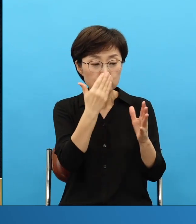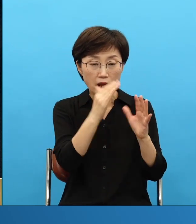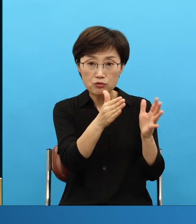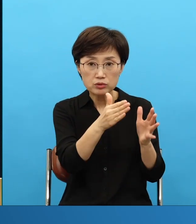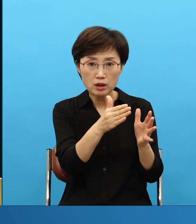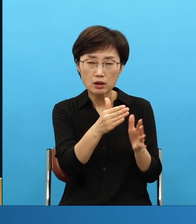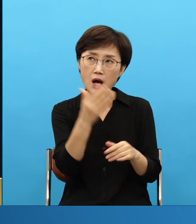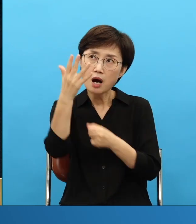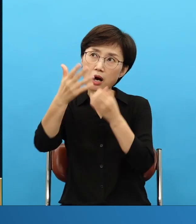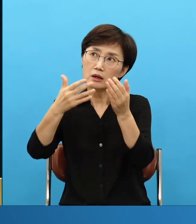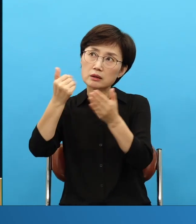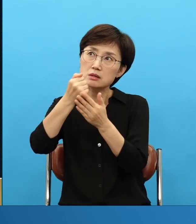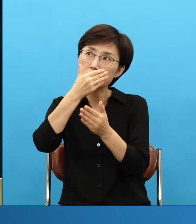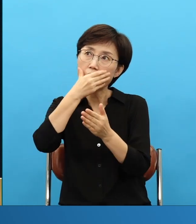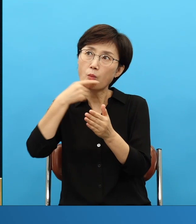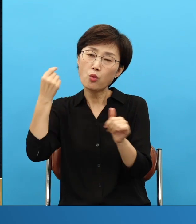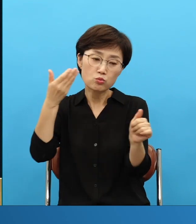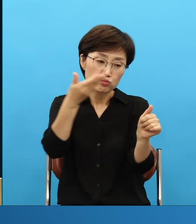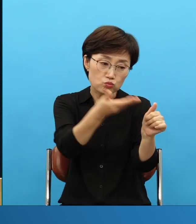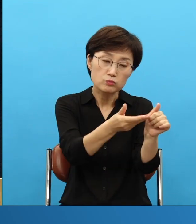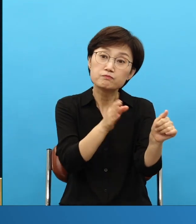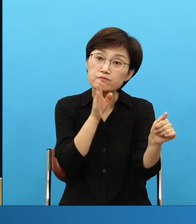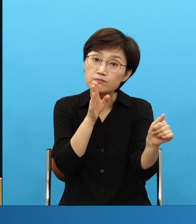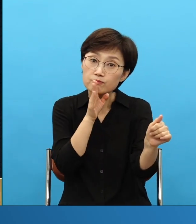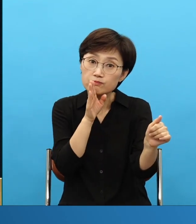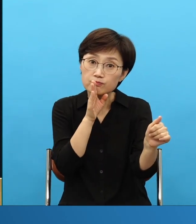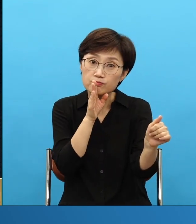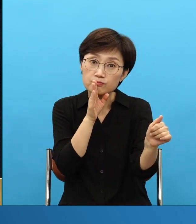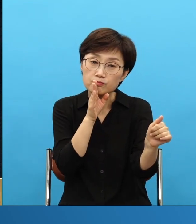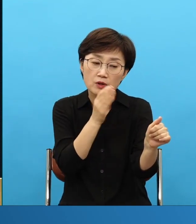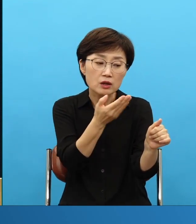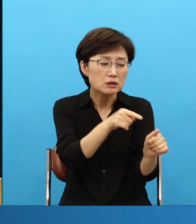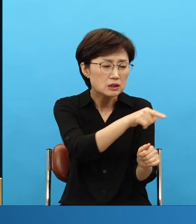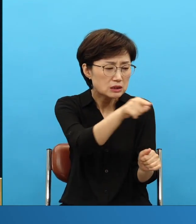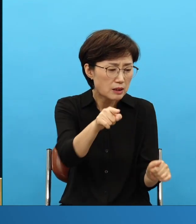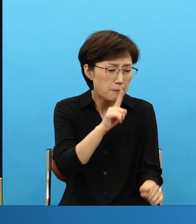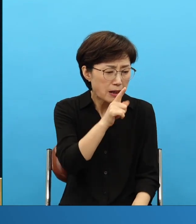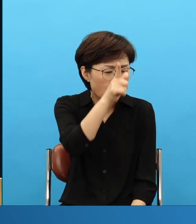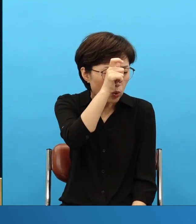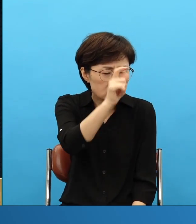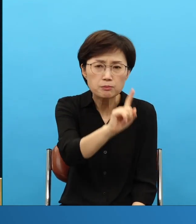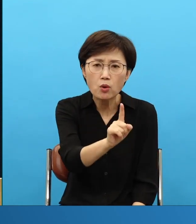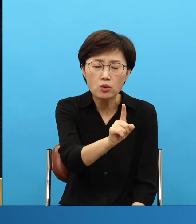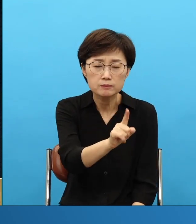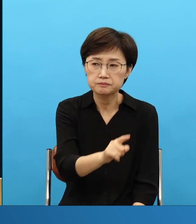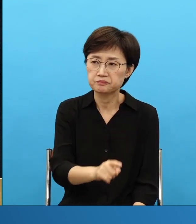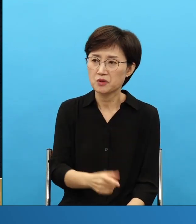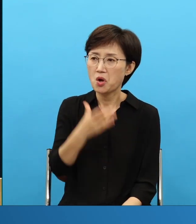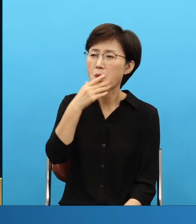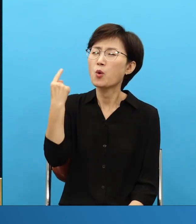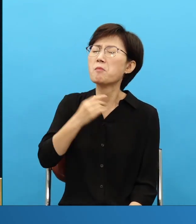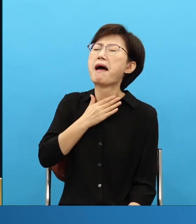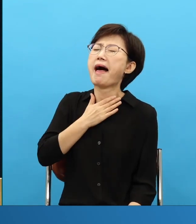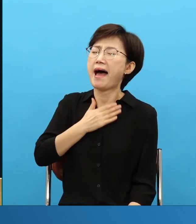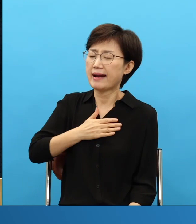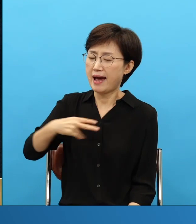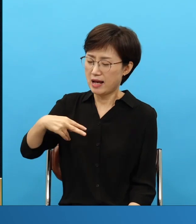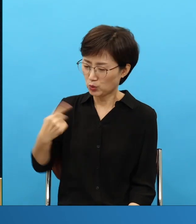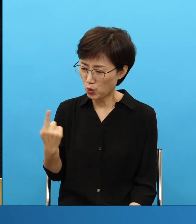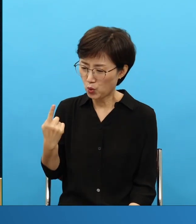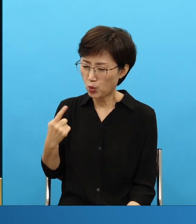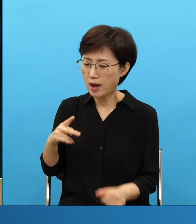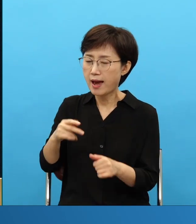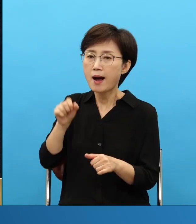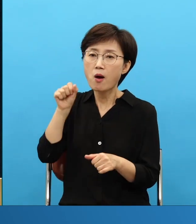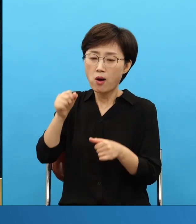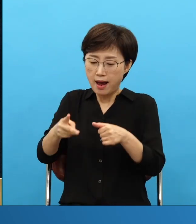물론이고 복음 받았는데도 자꾸 할례 받아야 된다는 거예요. So the people of Judah had received the gospel, and yet they continue to